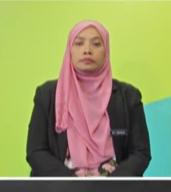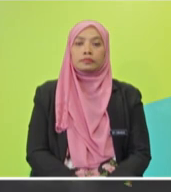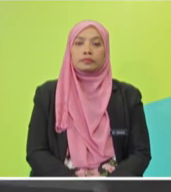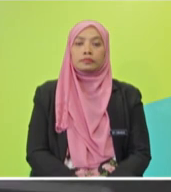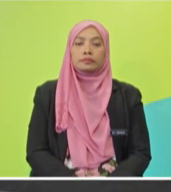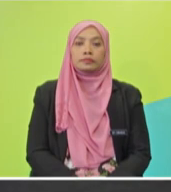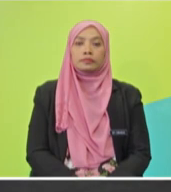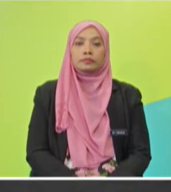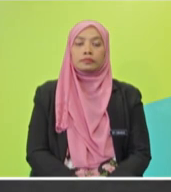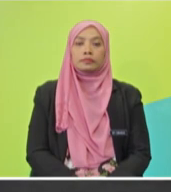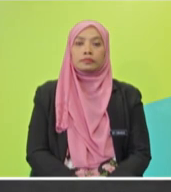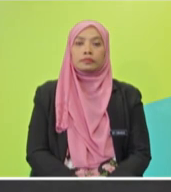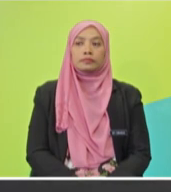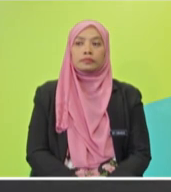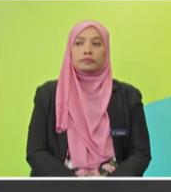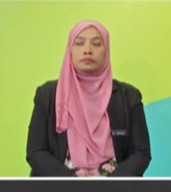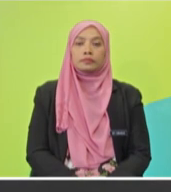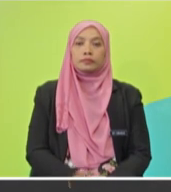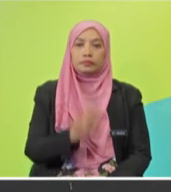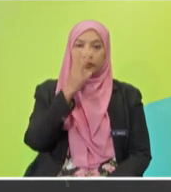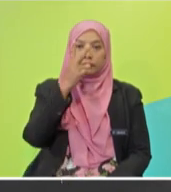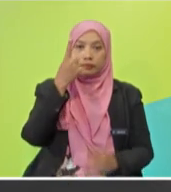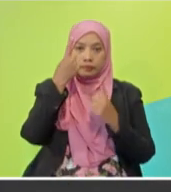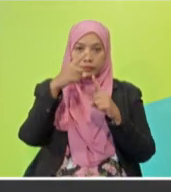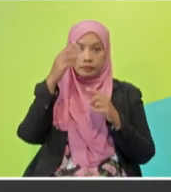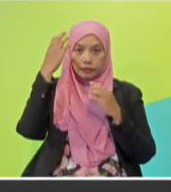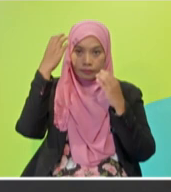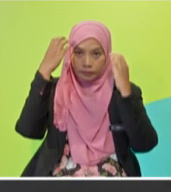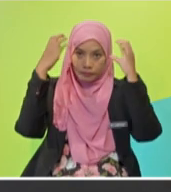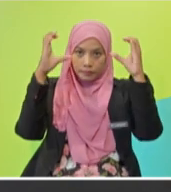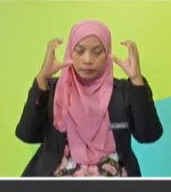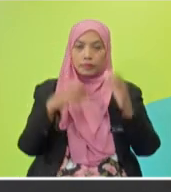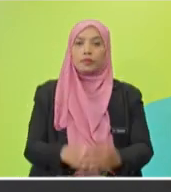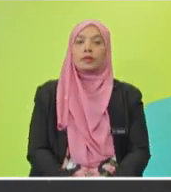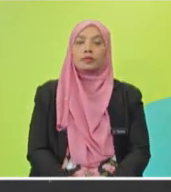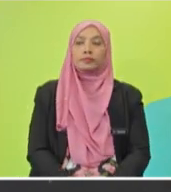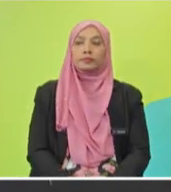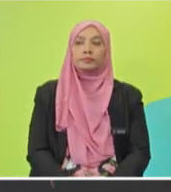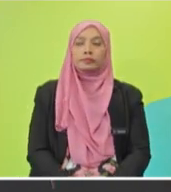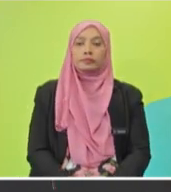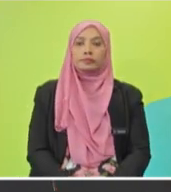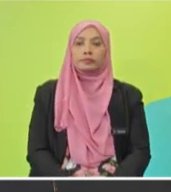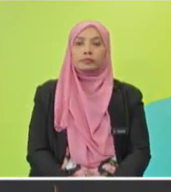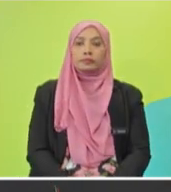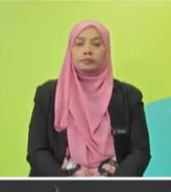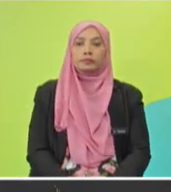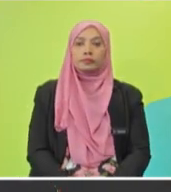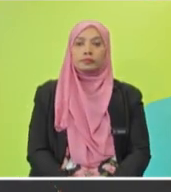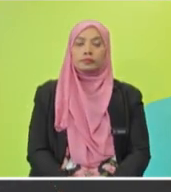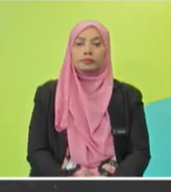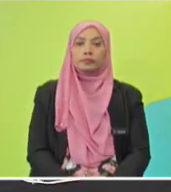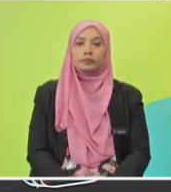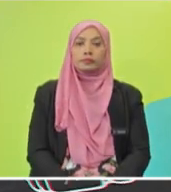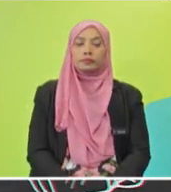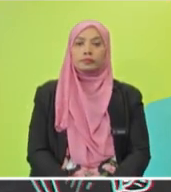tukarkan semua kepada sentimeter. Kita apa tu? Meter kita darab. Kita darab, Igo. Milimeter kita tukar kepada